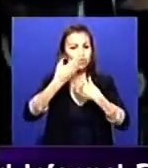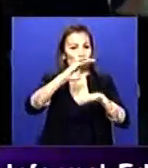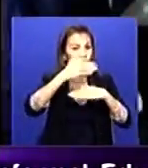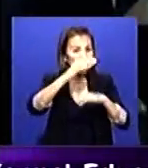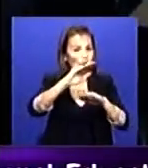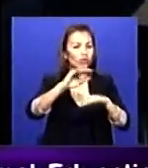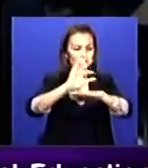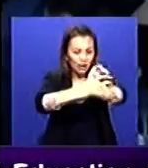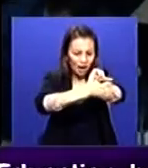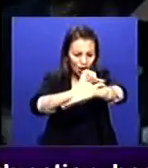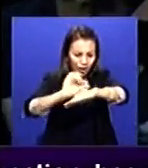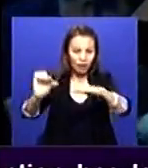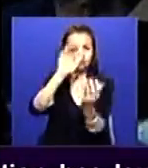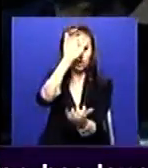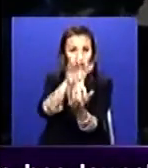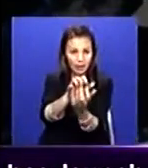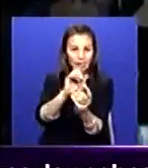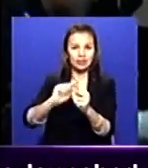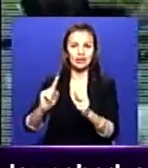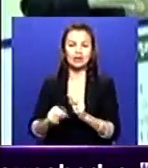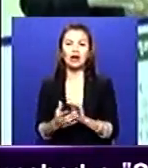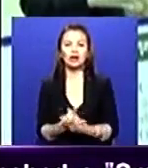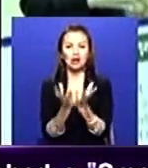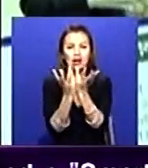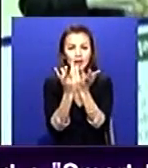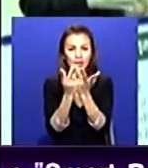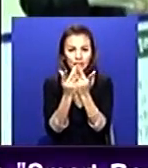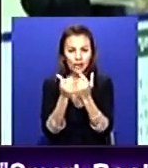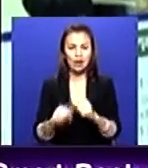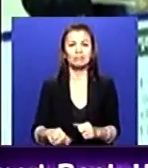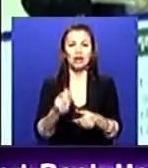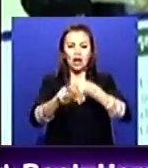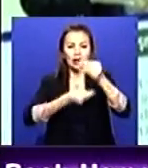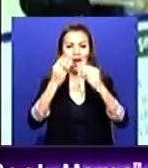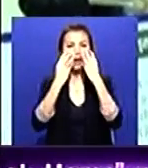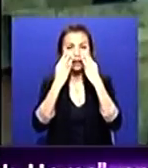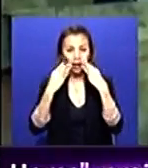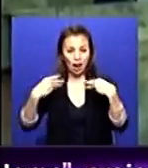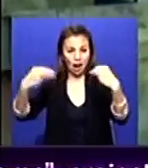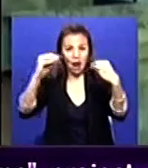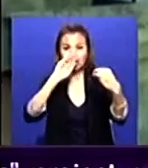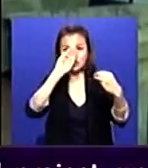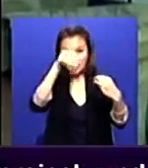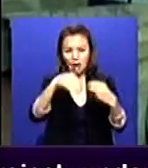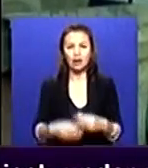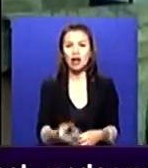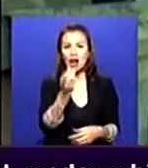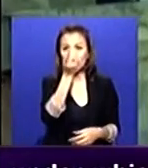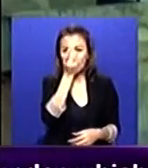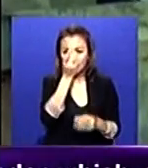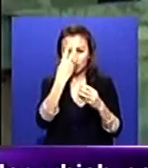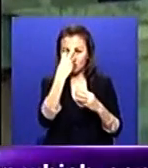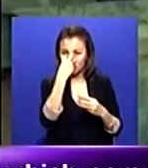ณฑ์การเสนอมาตรการควบคุมการตรวจนับการลักลอบค้างาช้างนอแรดและเสือโคร่งและ